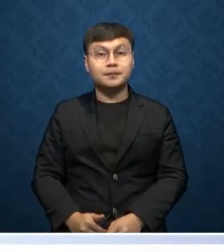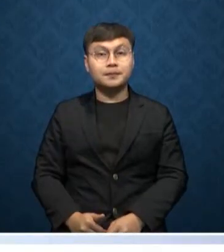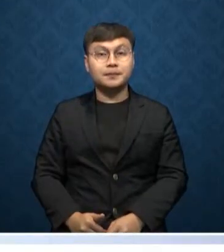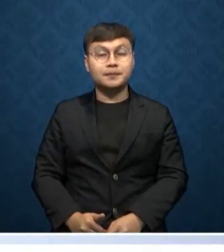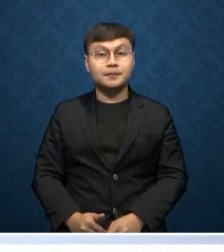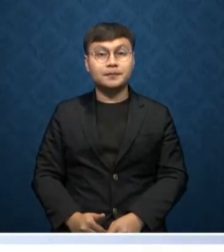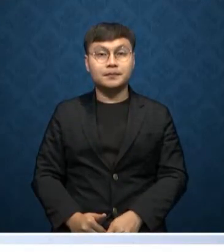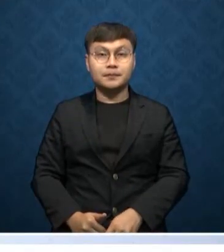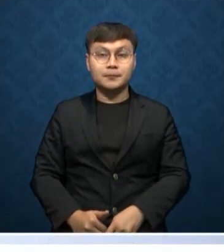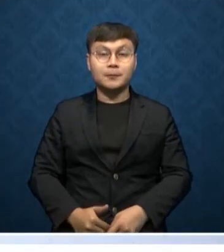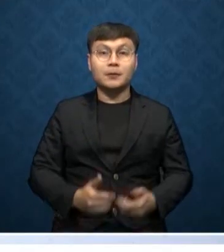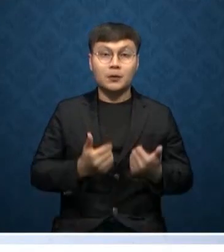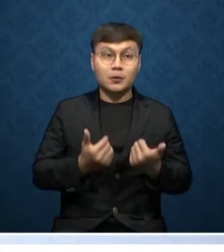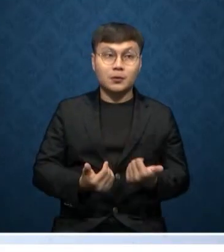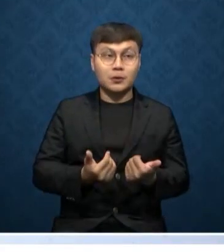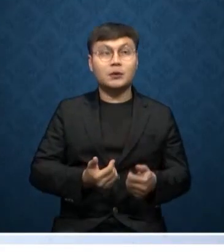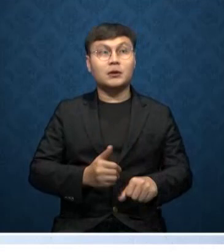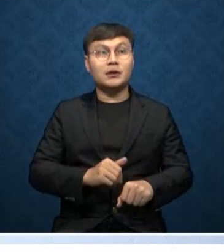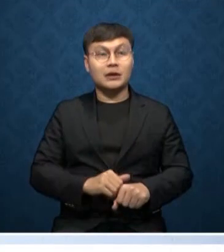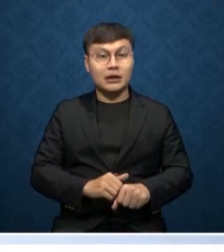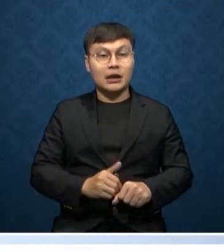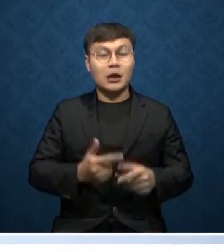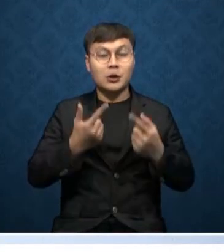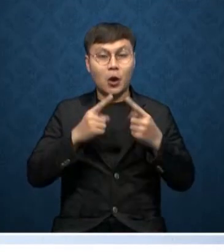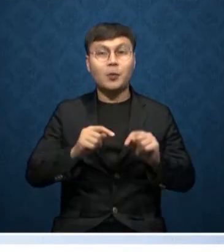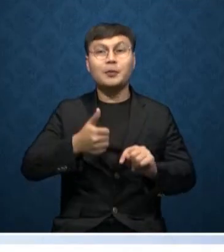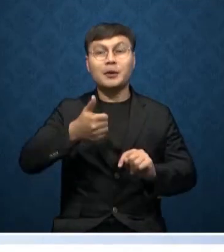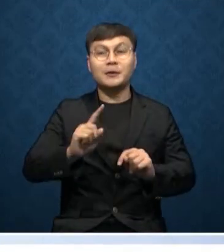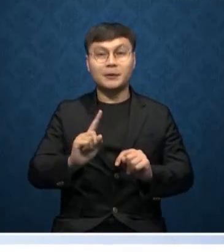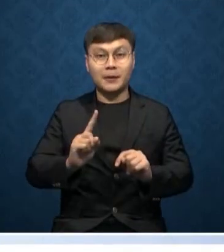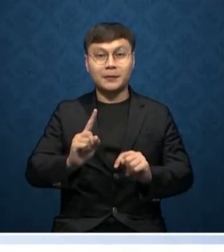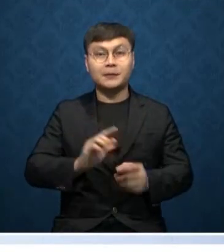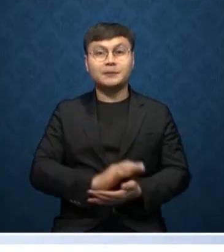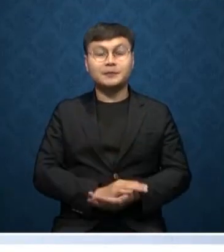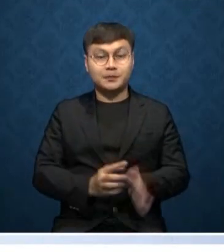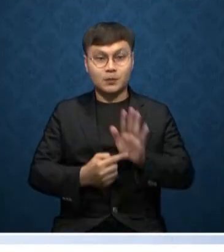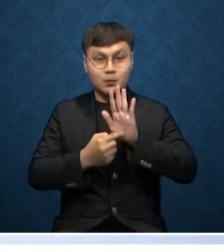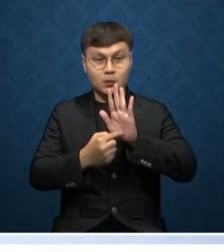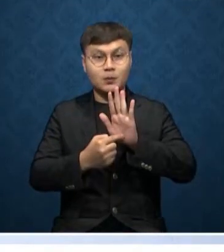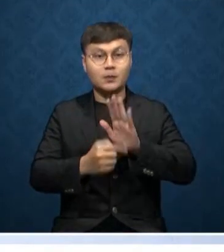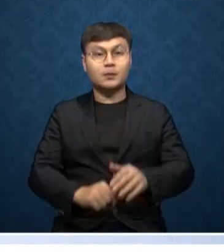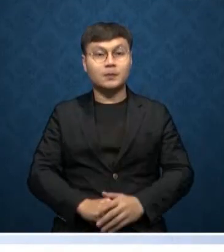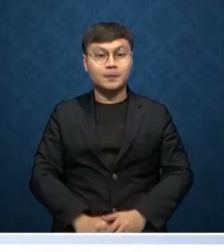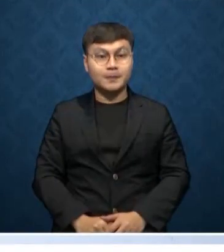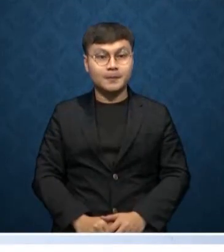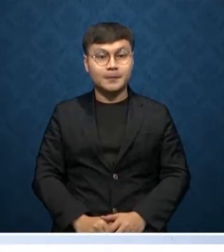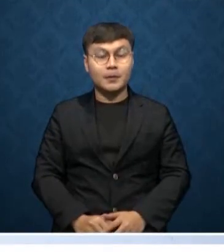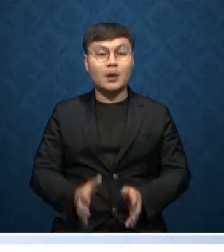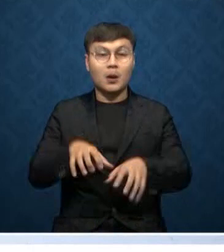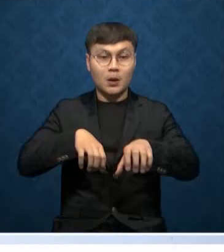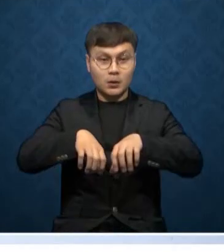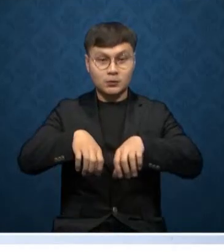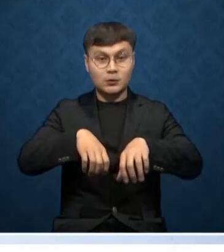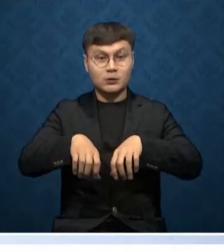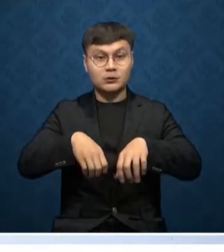เรื่องที่ยังพอจะเอ่อสามารถตอบได้ตอนนี้เนี่ยก็คืออย่างเช่นนะครับเรื่องของเอ่อการบริหารจัดการ